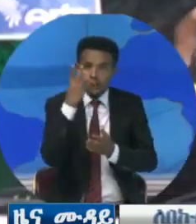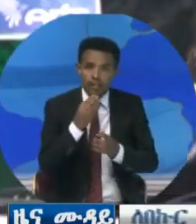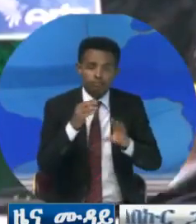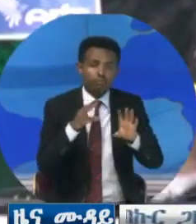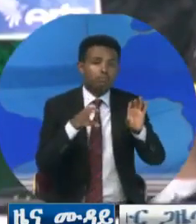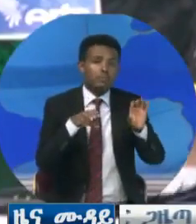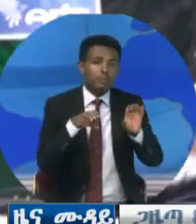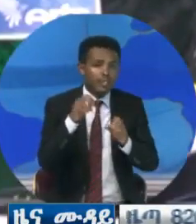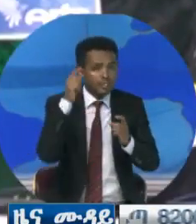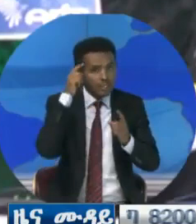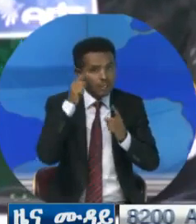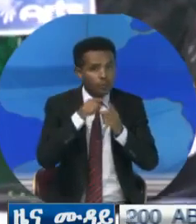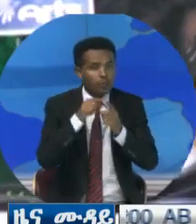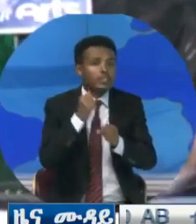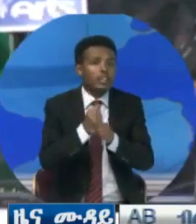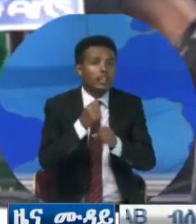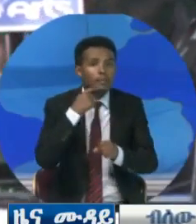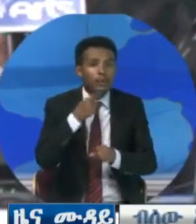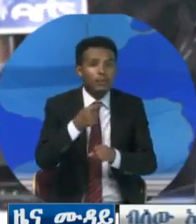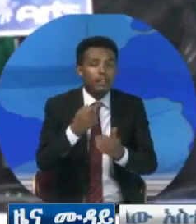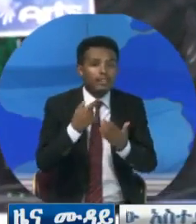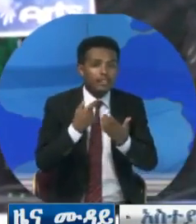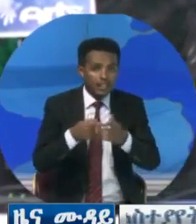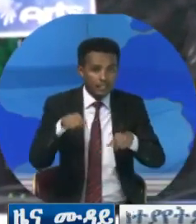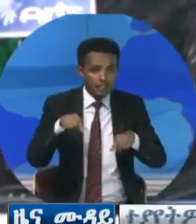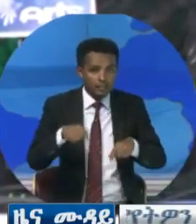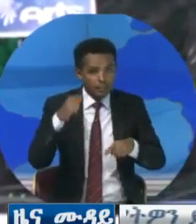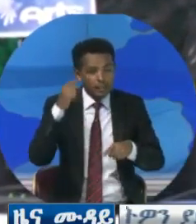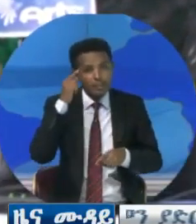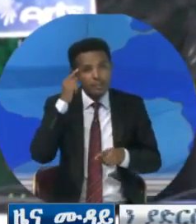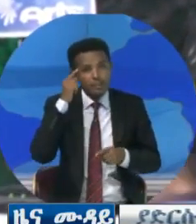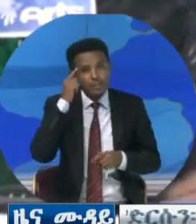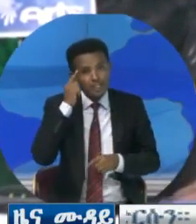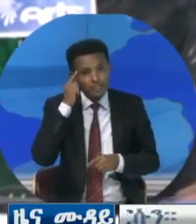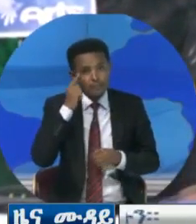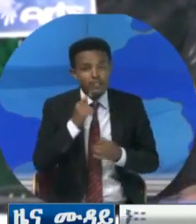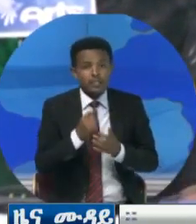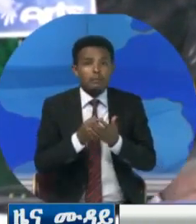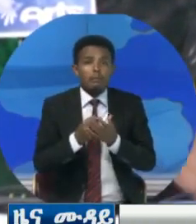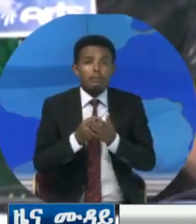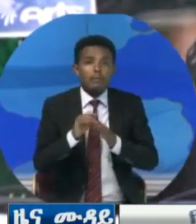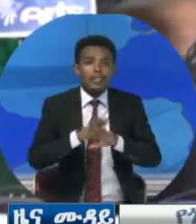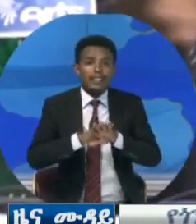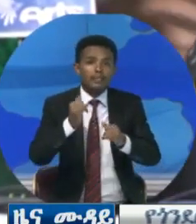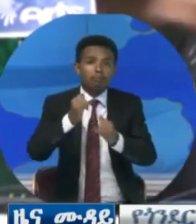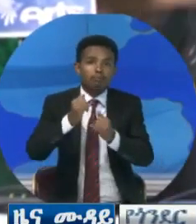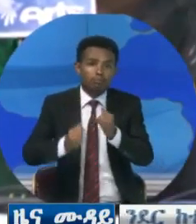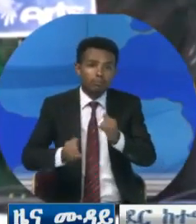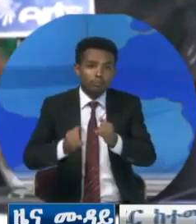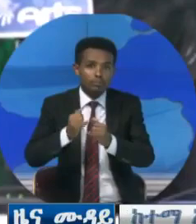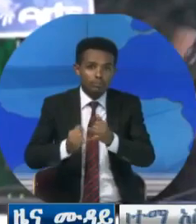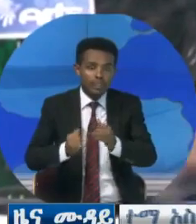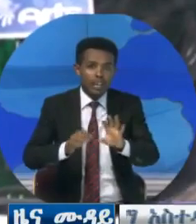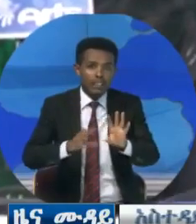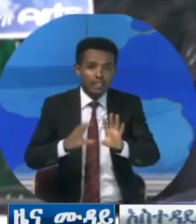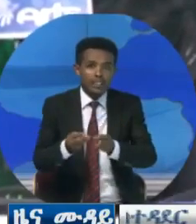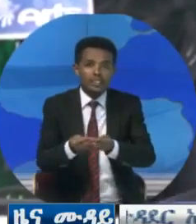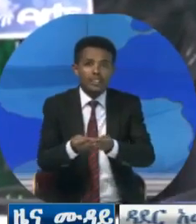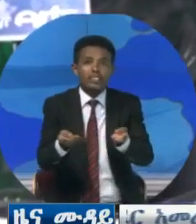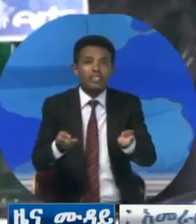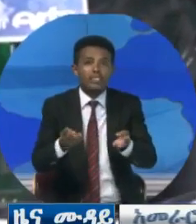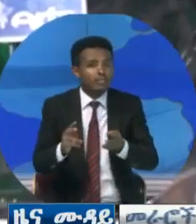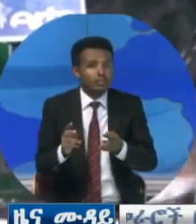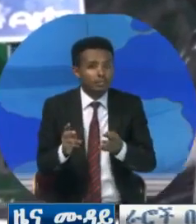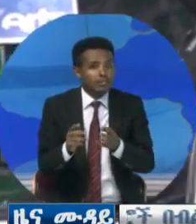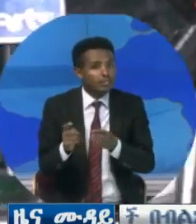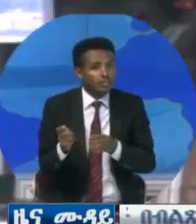ደብረ ብርሃን ከተማ እንዲህ ዛሬ እንደምናስባት መሬትም ብለን እየሸነሸን እየሰጠን በኋላ መልሰን የምናፈርሰው አይነት ከተማ